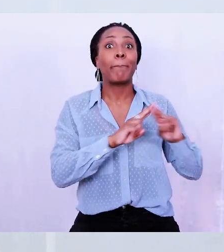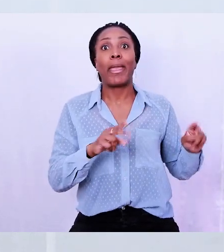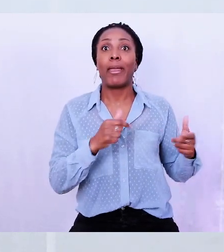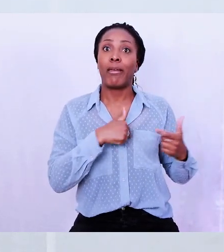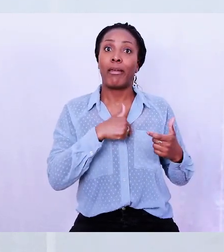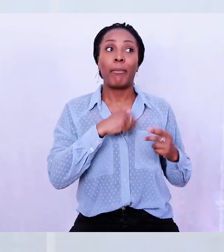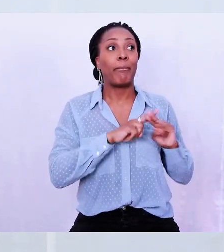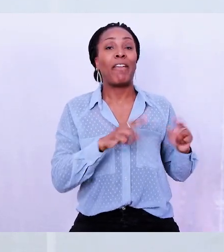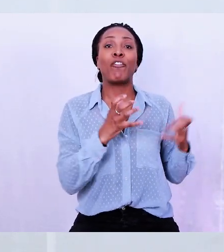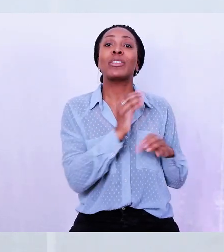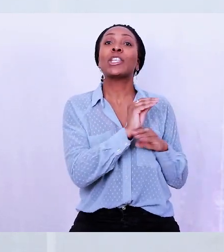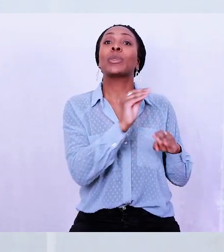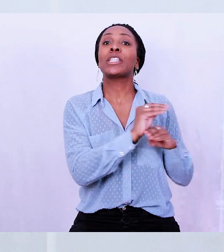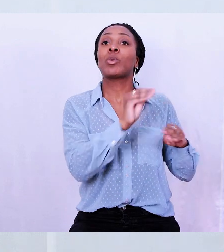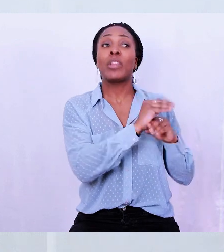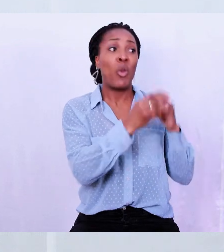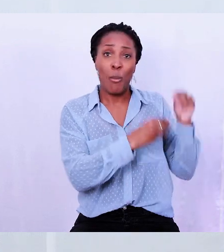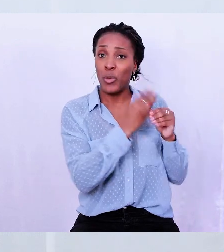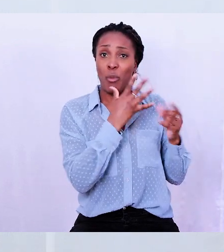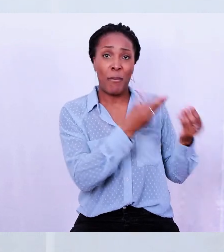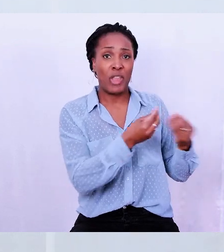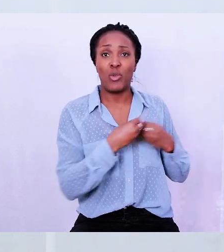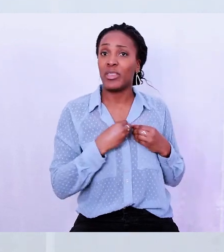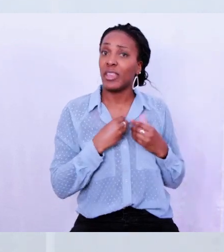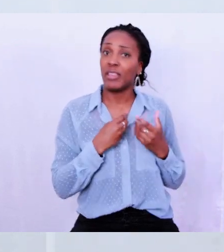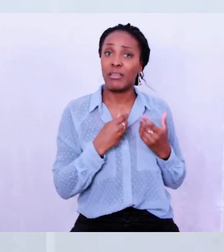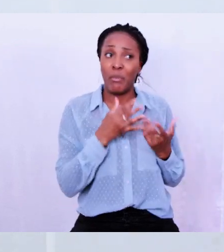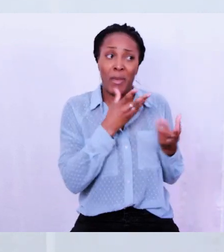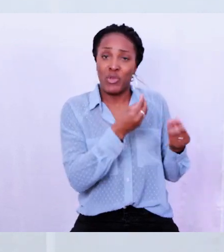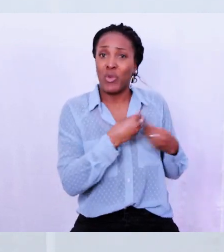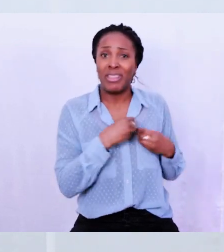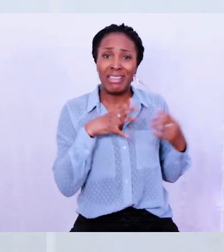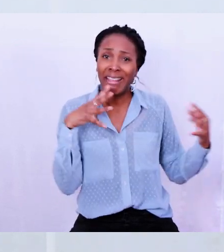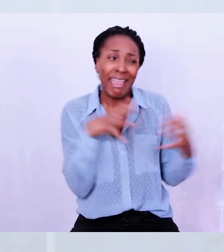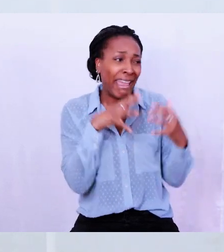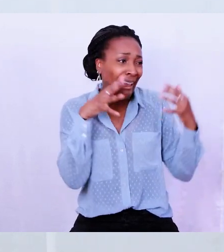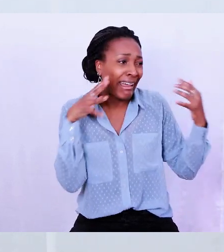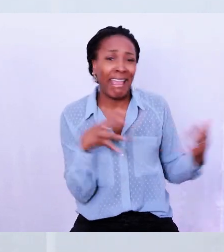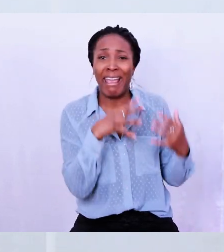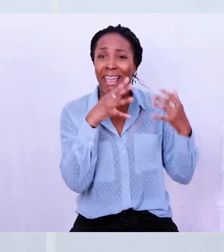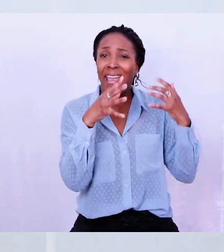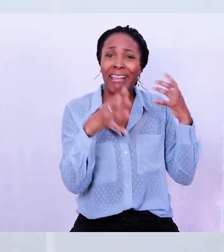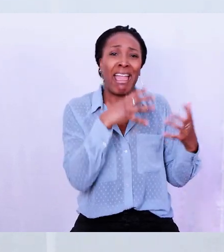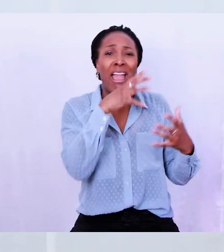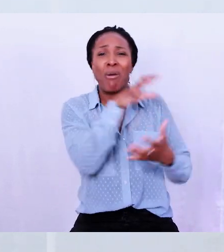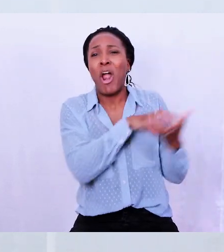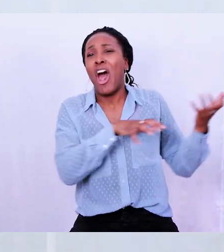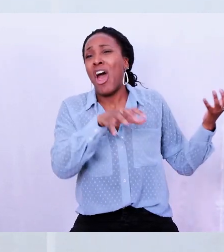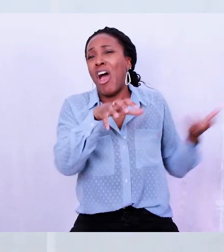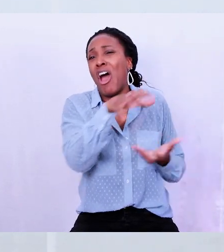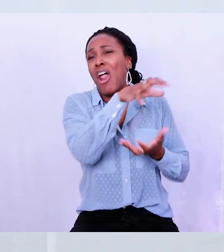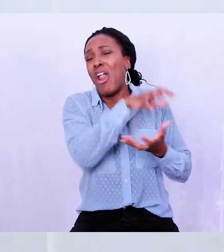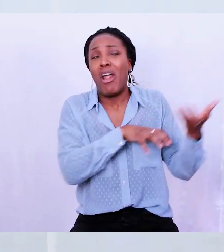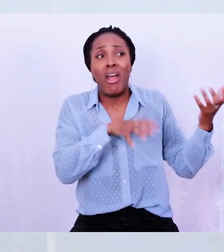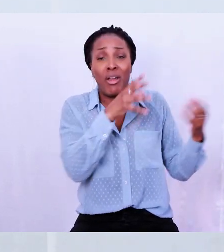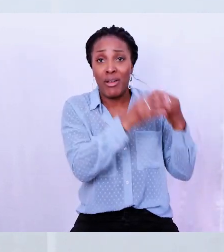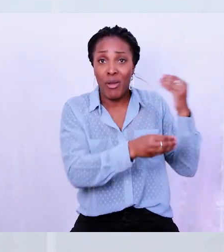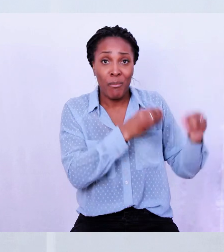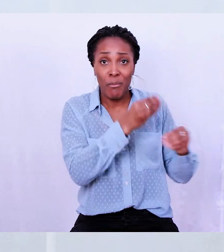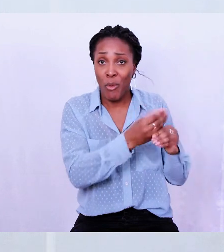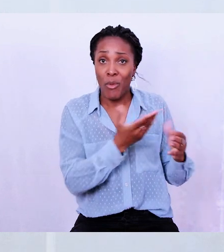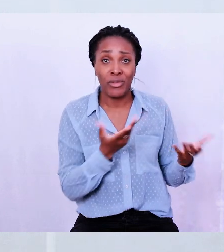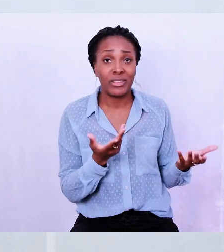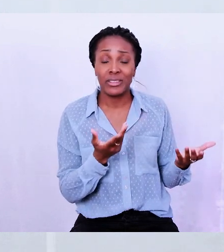une sécurité que le monde ne peut pas donner. Il y a des guerres, des bruits de guerre, ça bouge dans tous les sens. Et dans